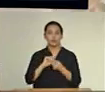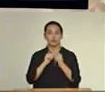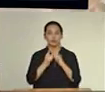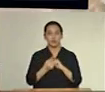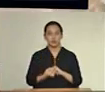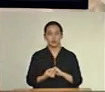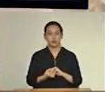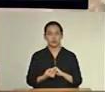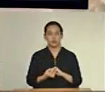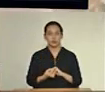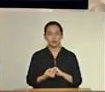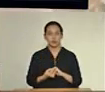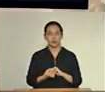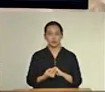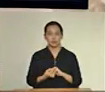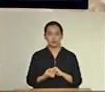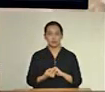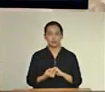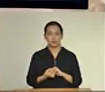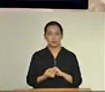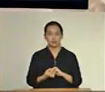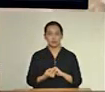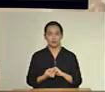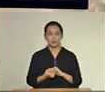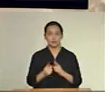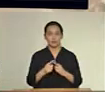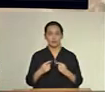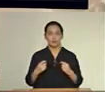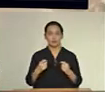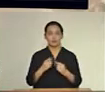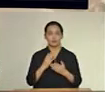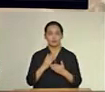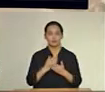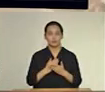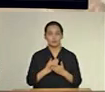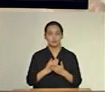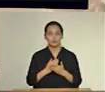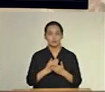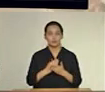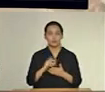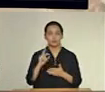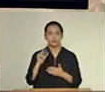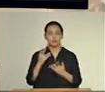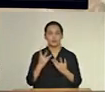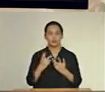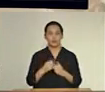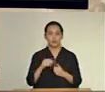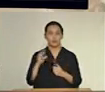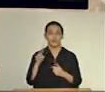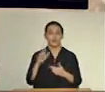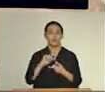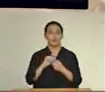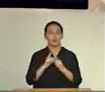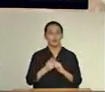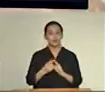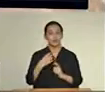moddalar aylanishi, demak, ular organizmda bo'ladigan jarayon hisoblanadi. Moddalar almashinuvi